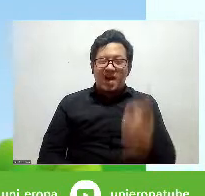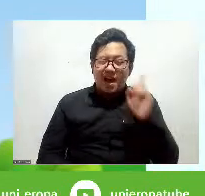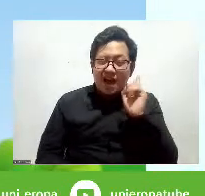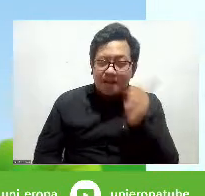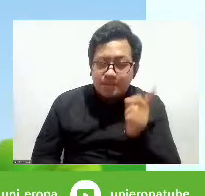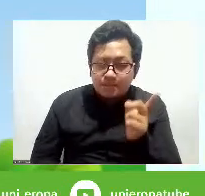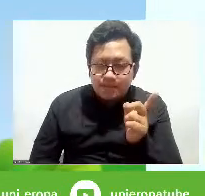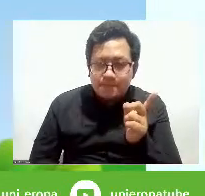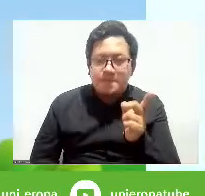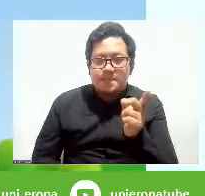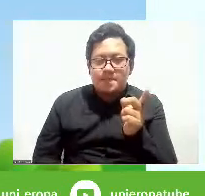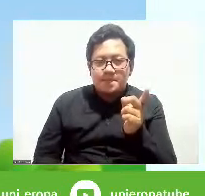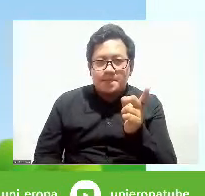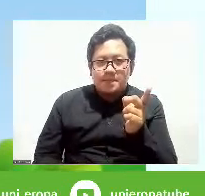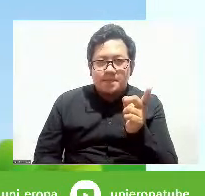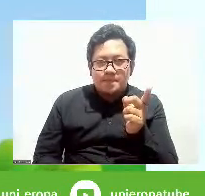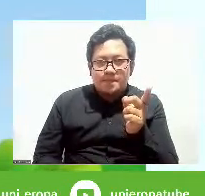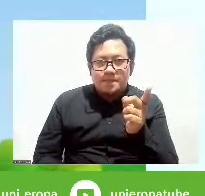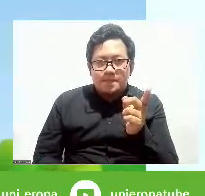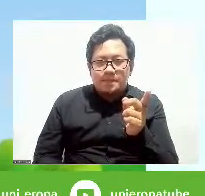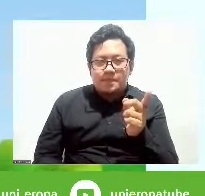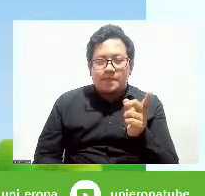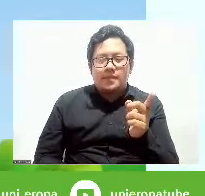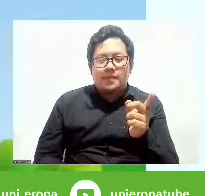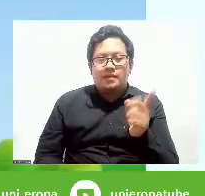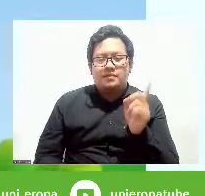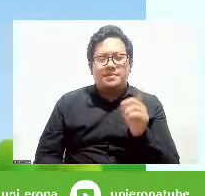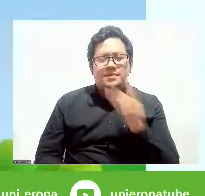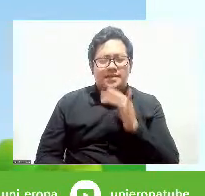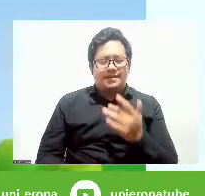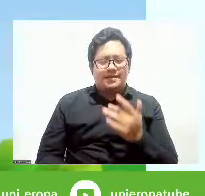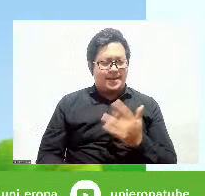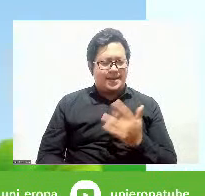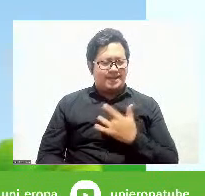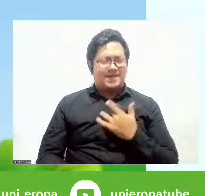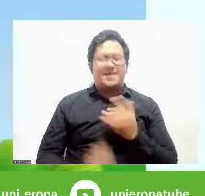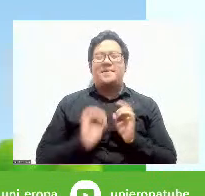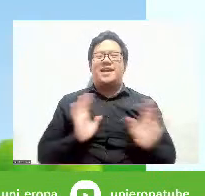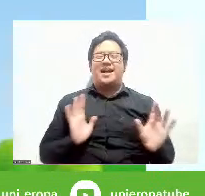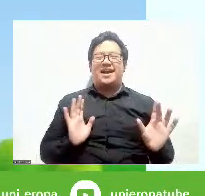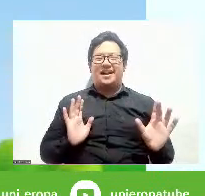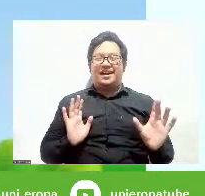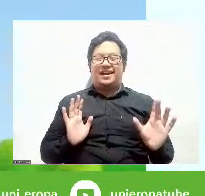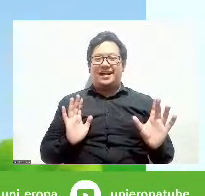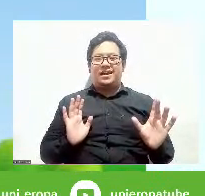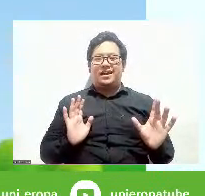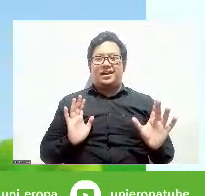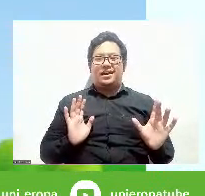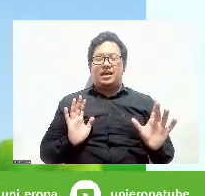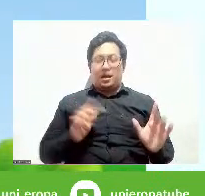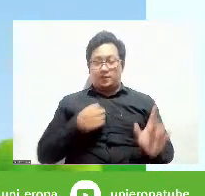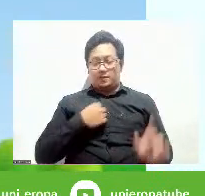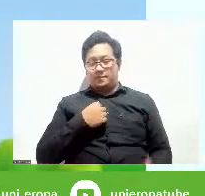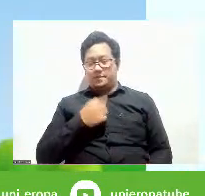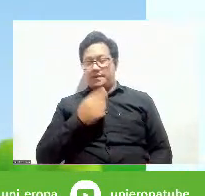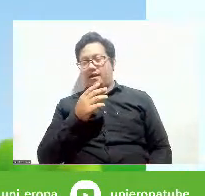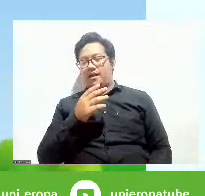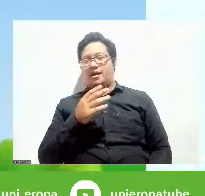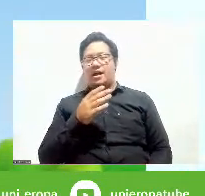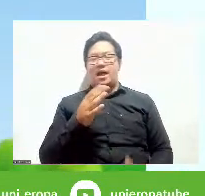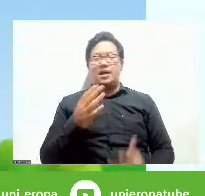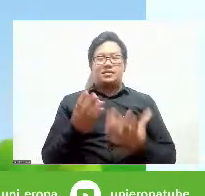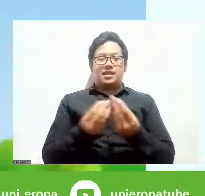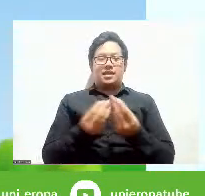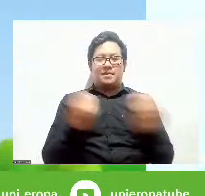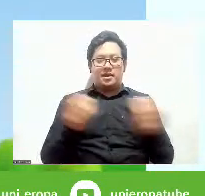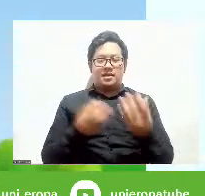ya terasanya itu beda smartphone Kamu tahu secara objektif tanaman atau hasil panenan dari yang